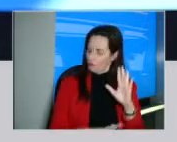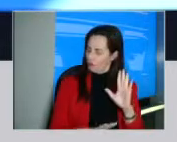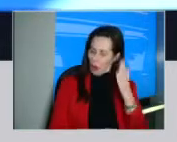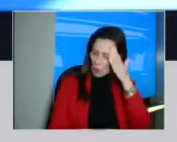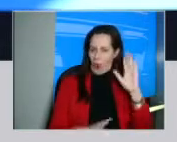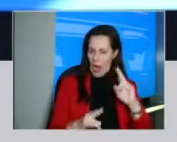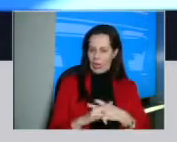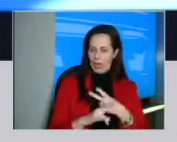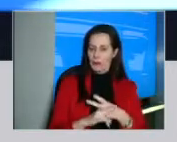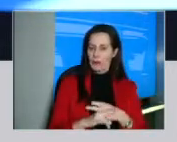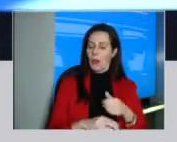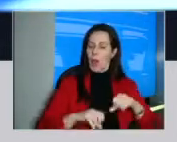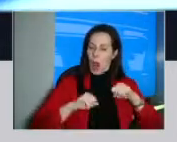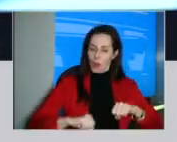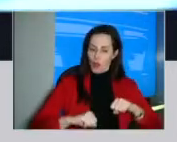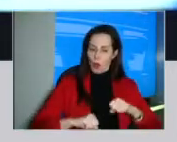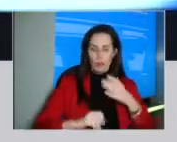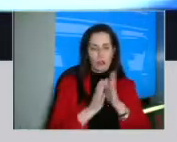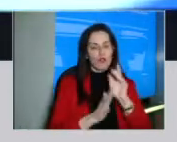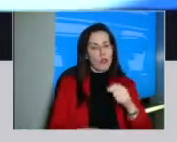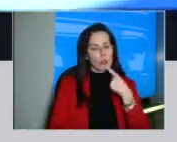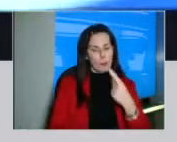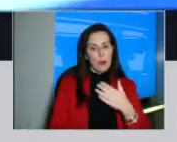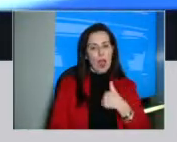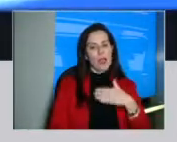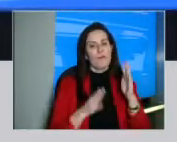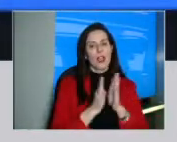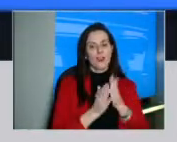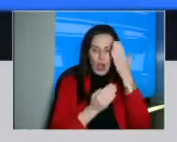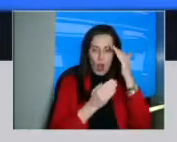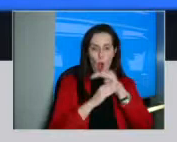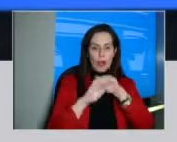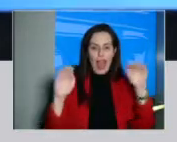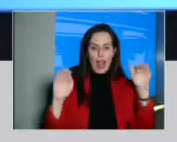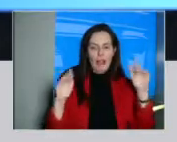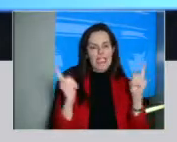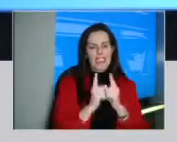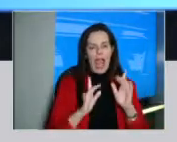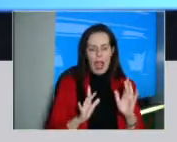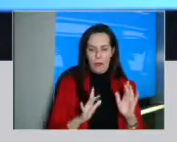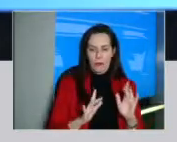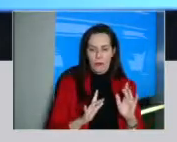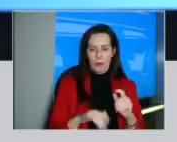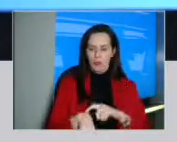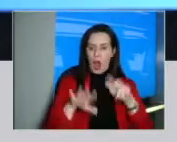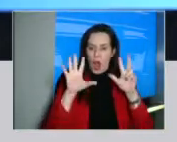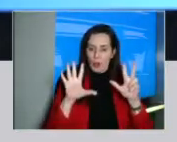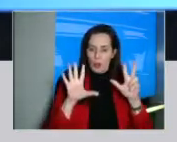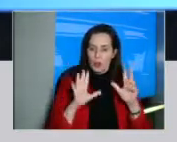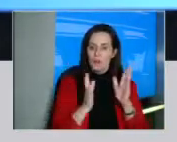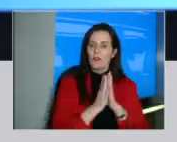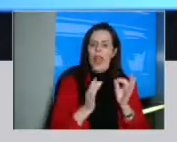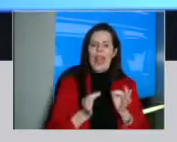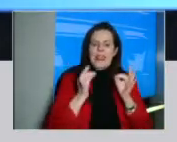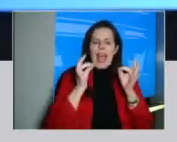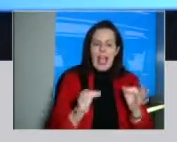מוכרת. Mm-hmm. פנה ראש הממשלה לשופט חשין ואמר לו, אני מבקש להודיע הודעה קצרה לציבור ב-8. אנא דחה